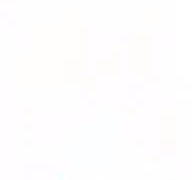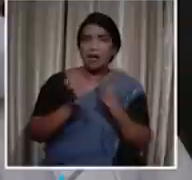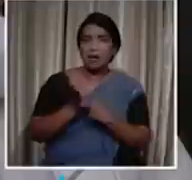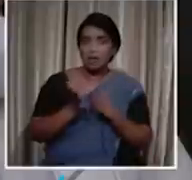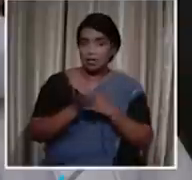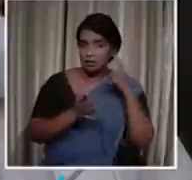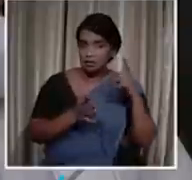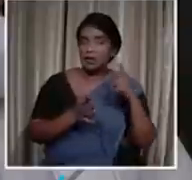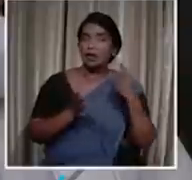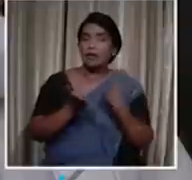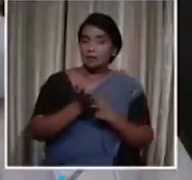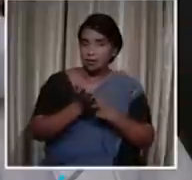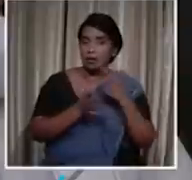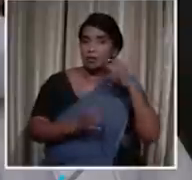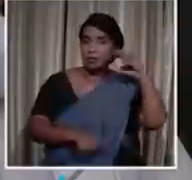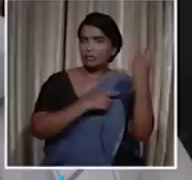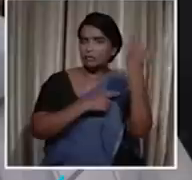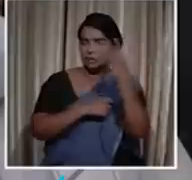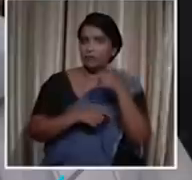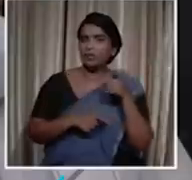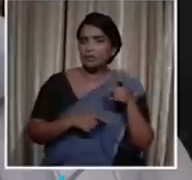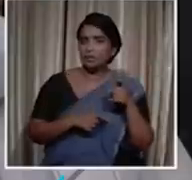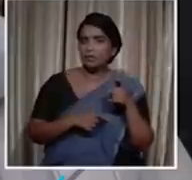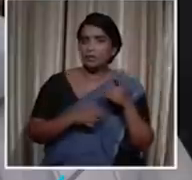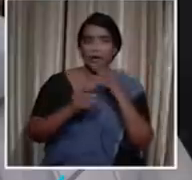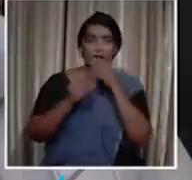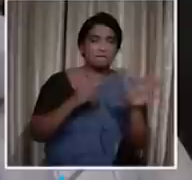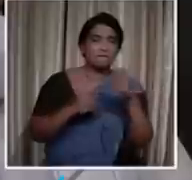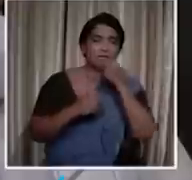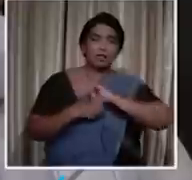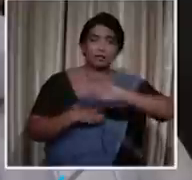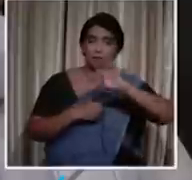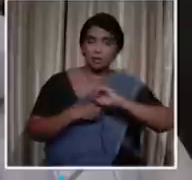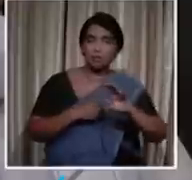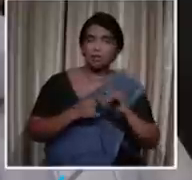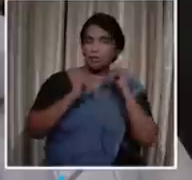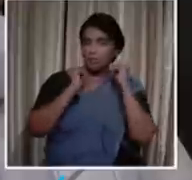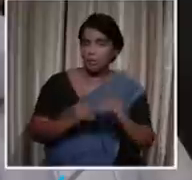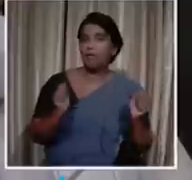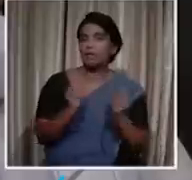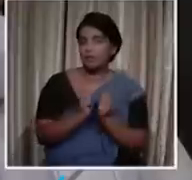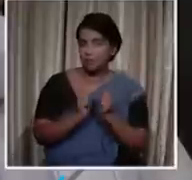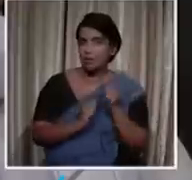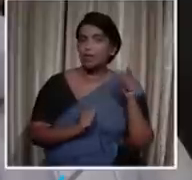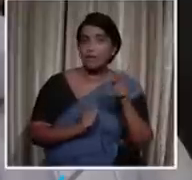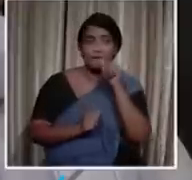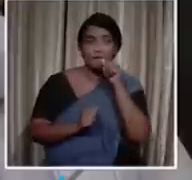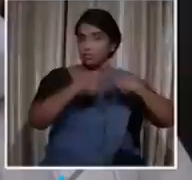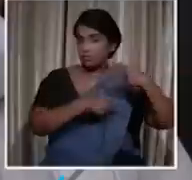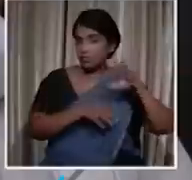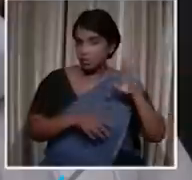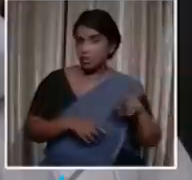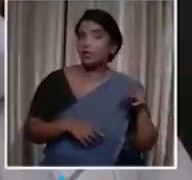රන්දිනිගල රන්ටැඹේ ඇතුළු බලාගාර කීපයක වාන් දොරටු විවෘත කළ තියෙනවා කඩාකප්පල් කාර්ය පිරිසක් විසින් වතුර නිකුත්